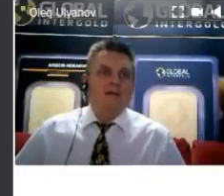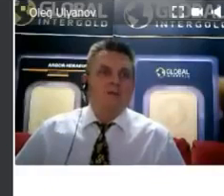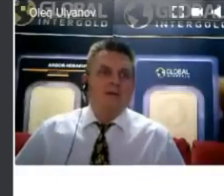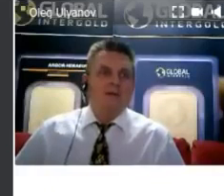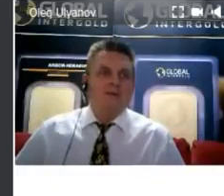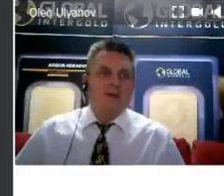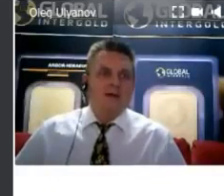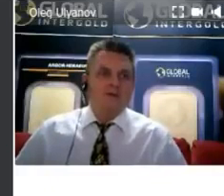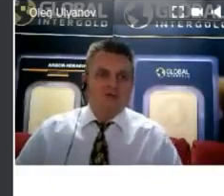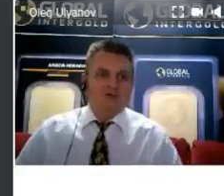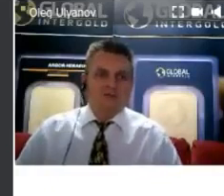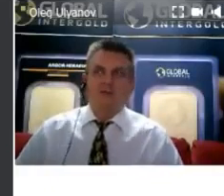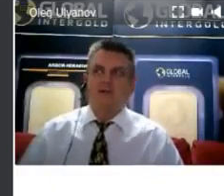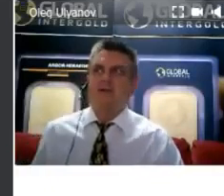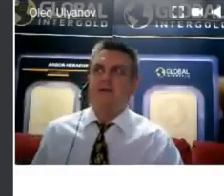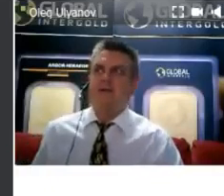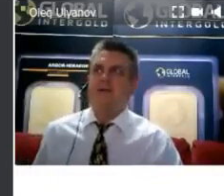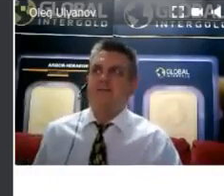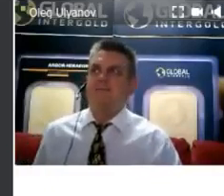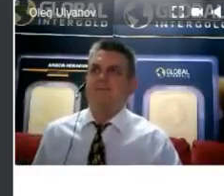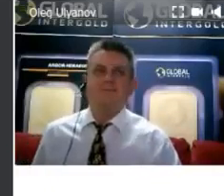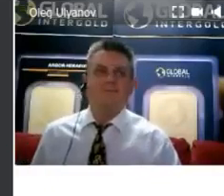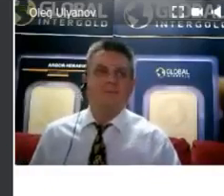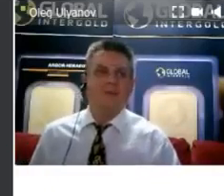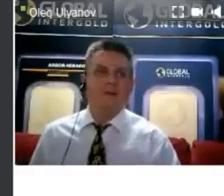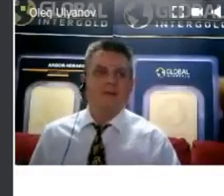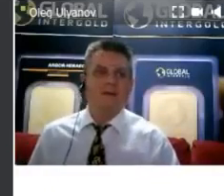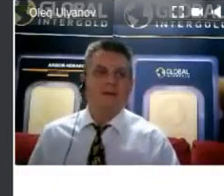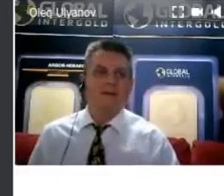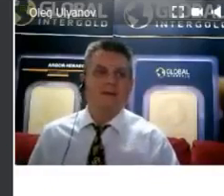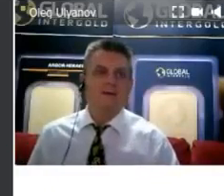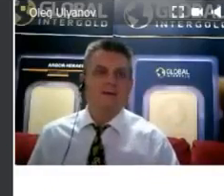и мы продолжим.